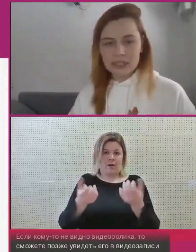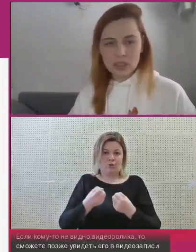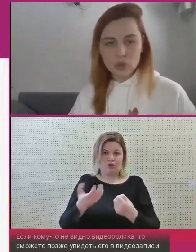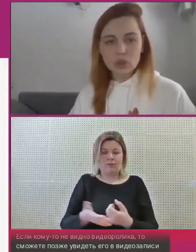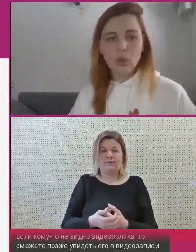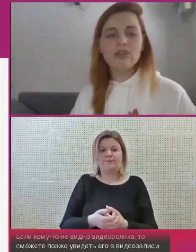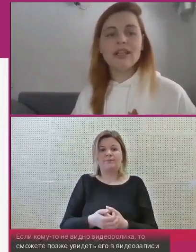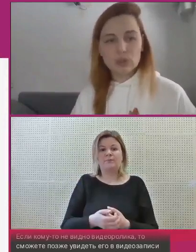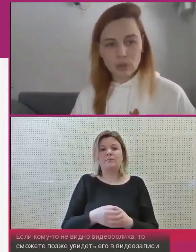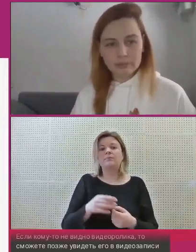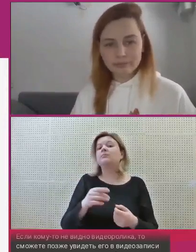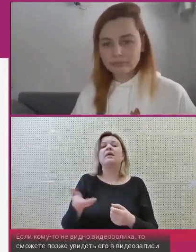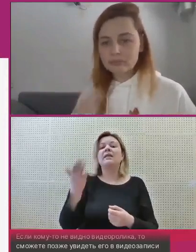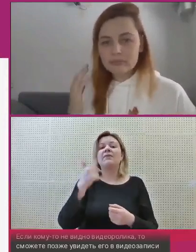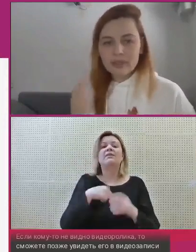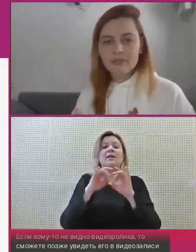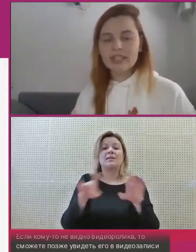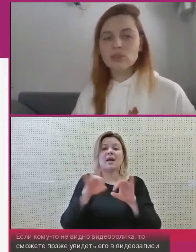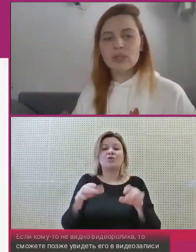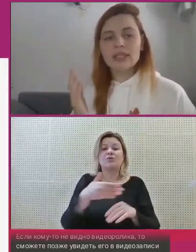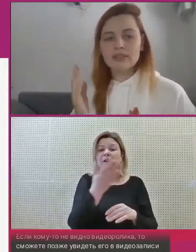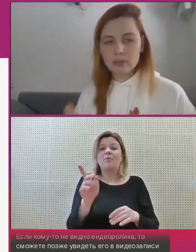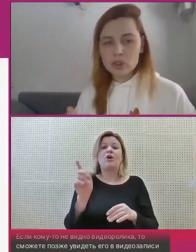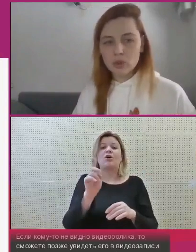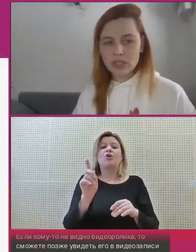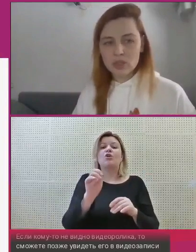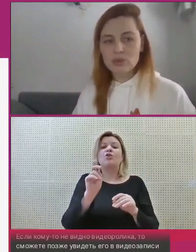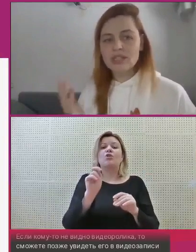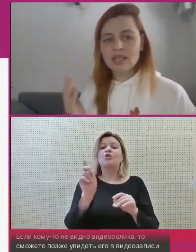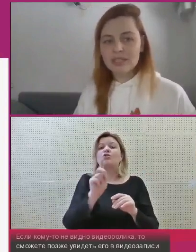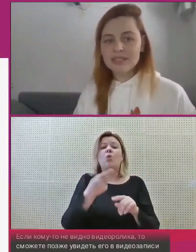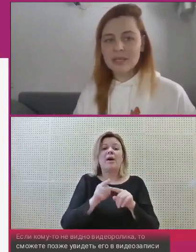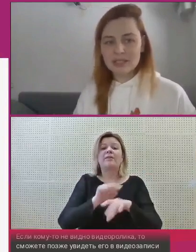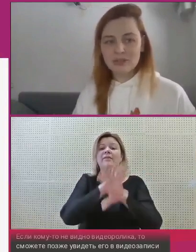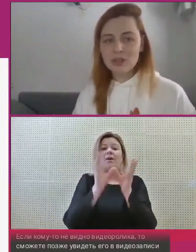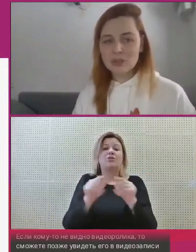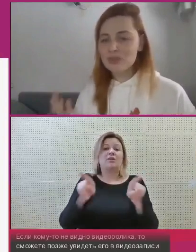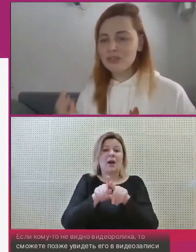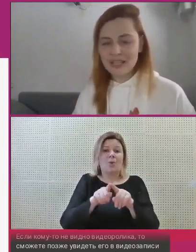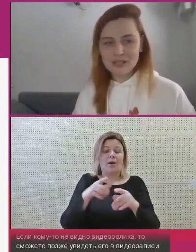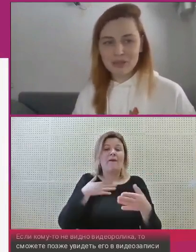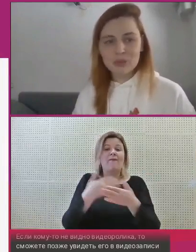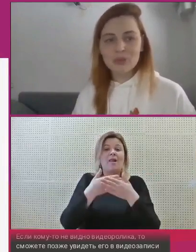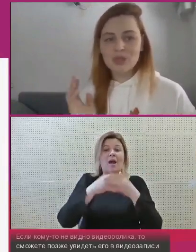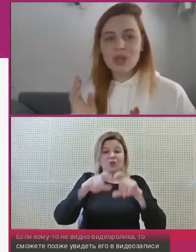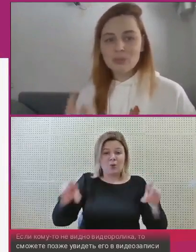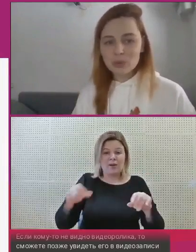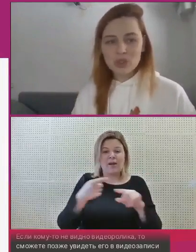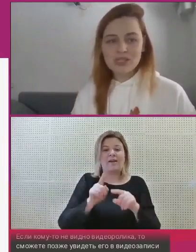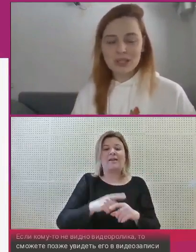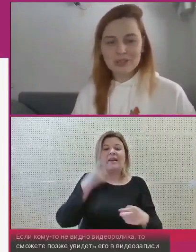я вам расскажу, что такое волонтеры. Волонтеры – это информационный ресурс, административный ресурс, финансовый